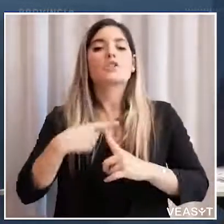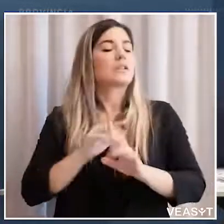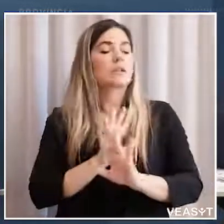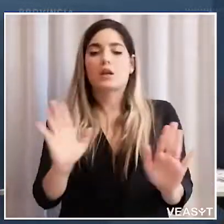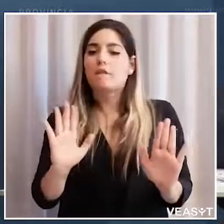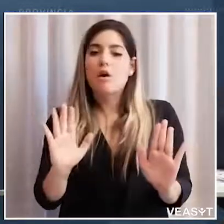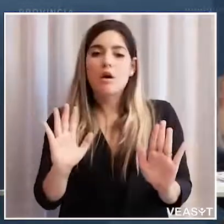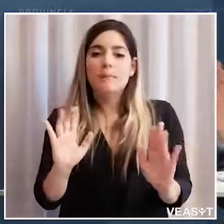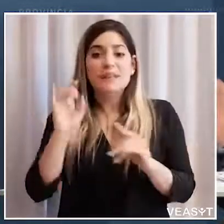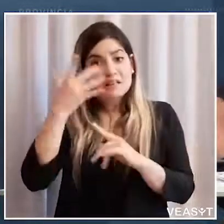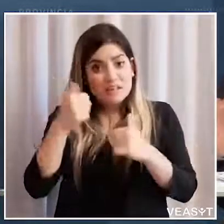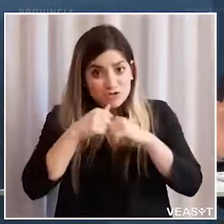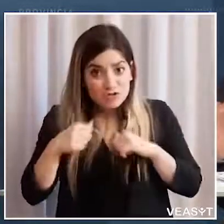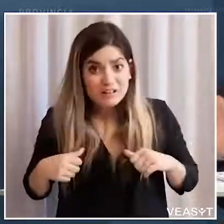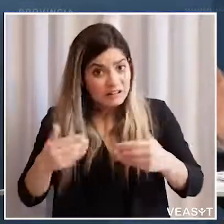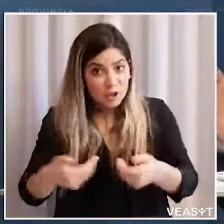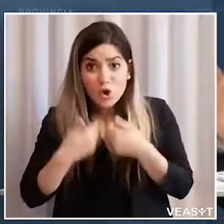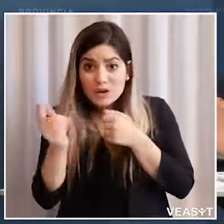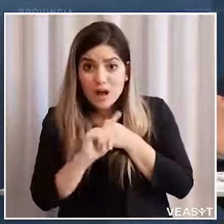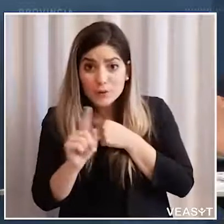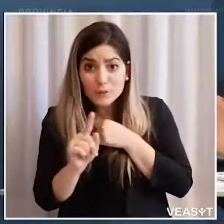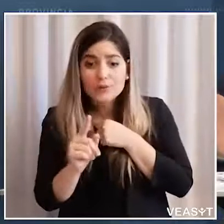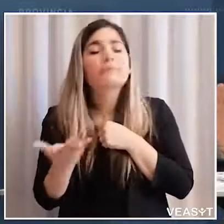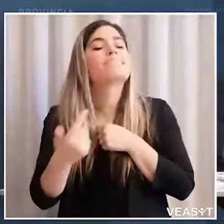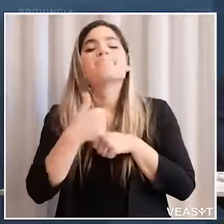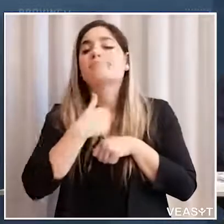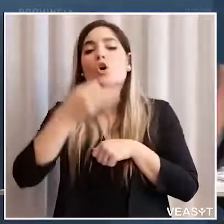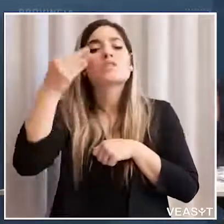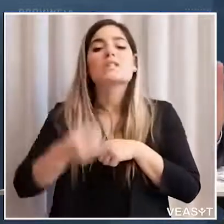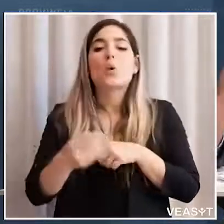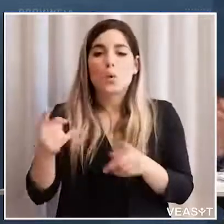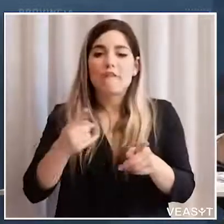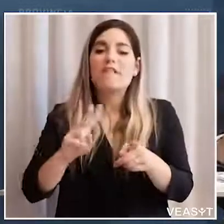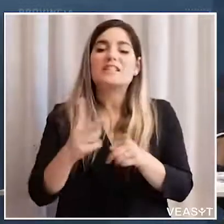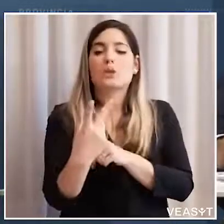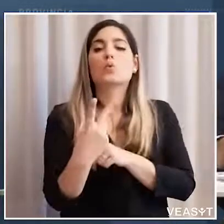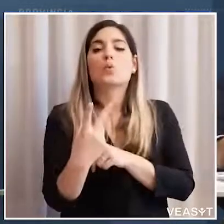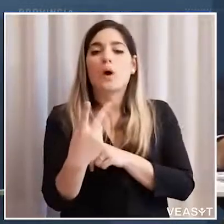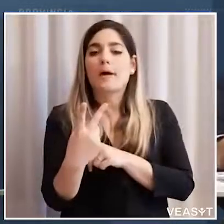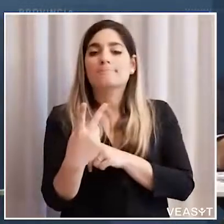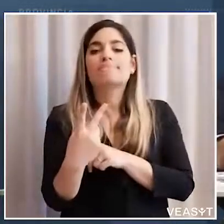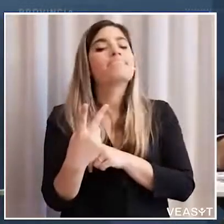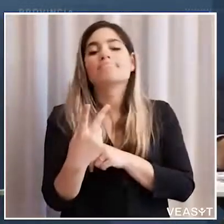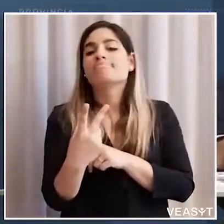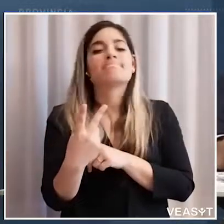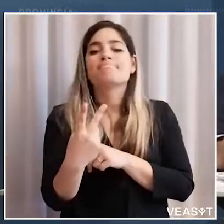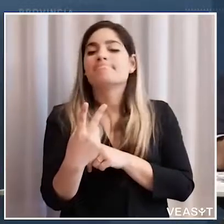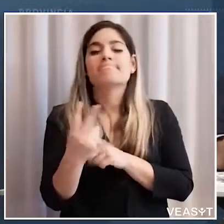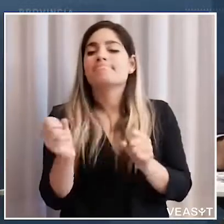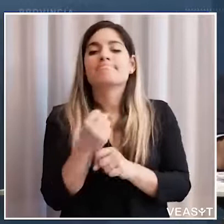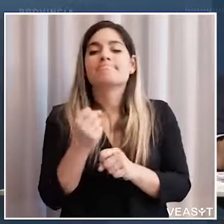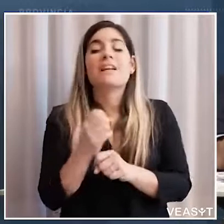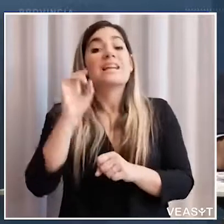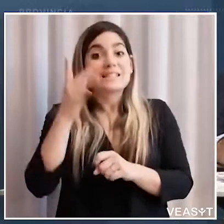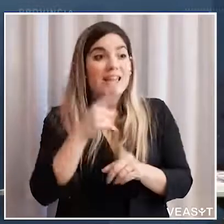questo è importantissimo se la cittadinanza non ci aiuta sono sicuro che anche la fase due riusciremo